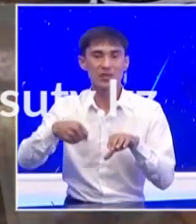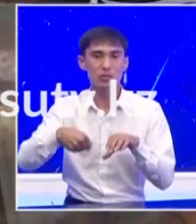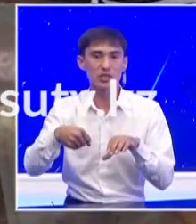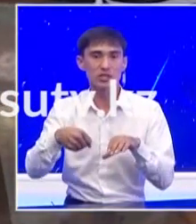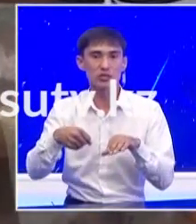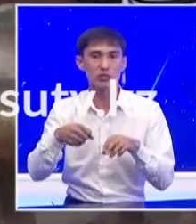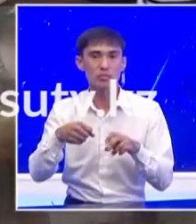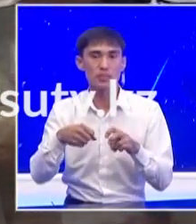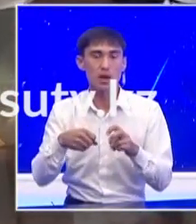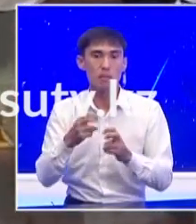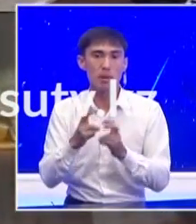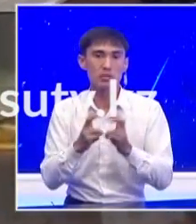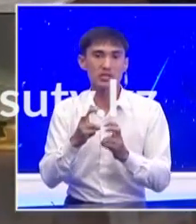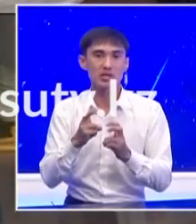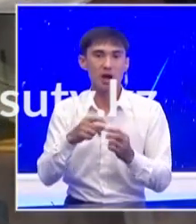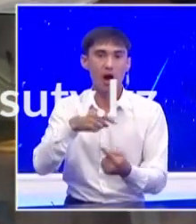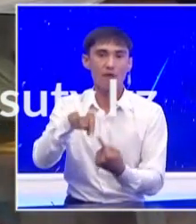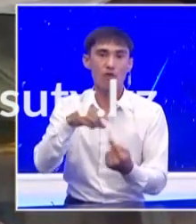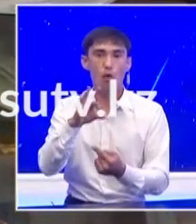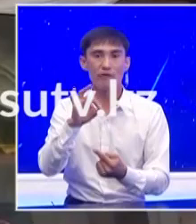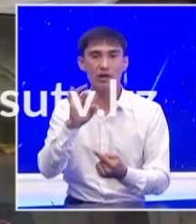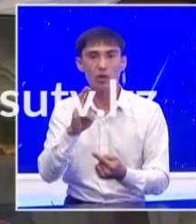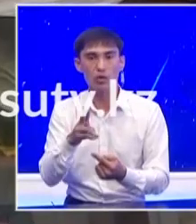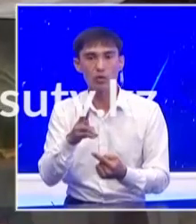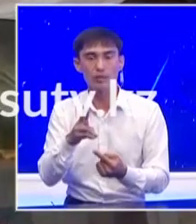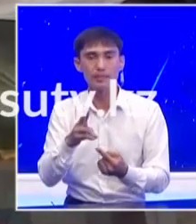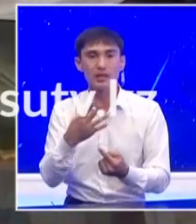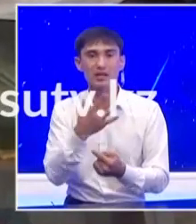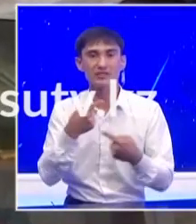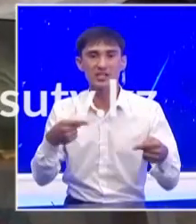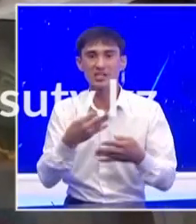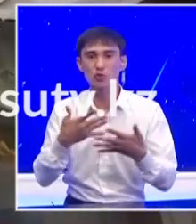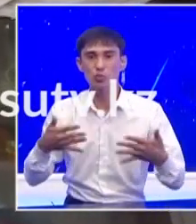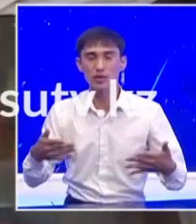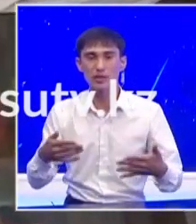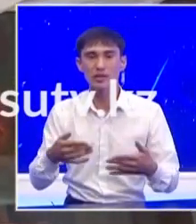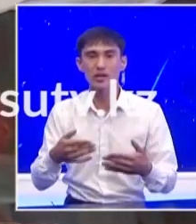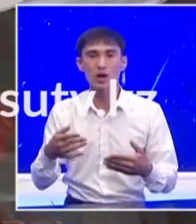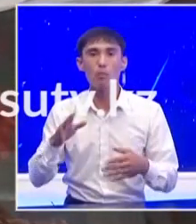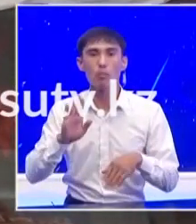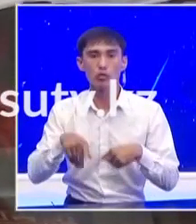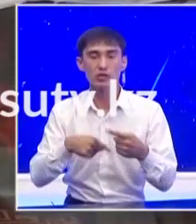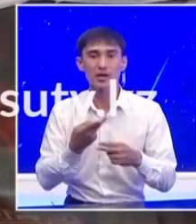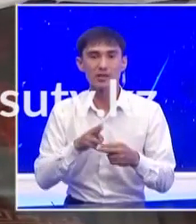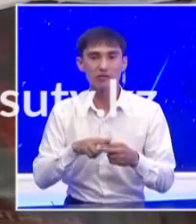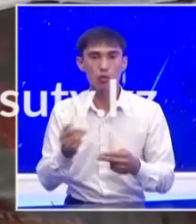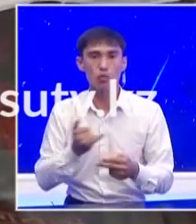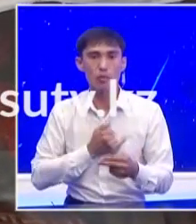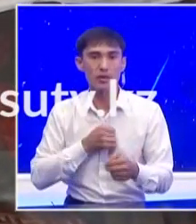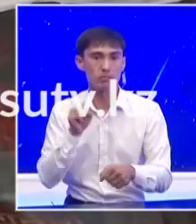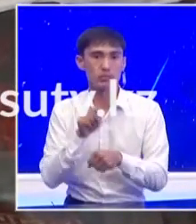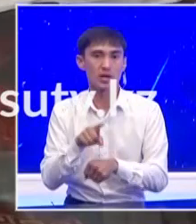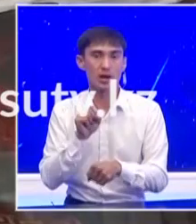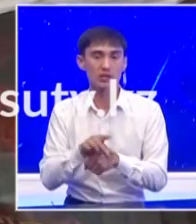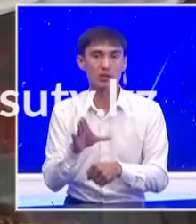промышленный оверлок пятиниточный и все необходимые инструменты. И после этого у меня пошли заказы,